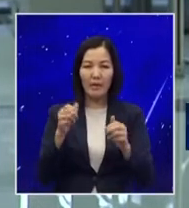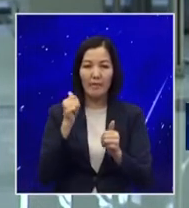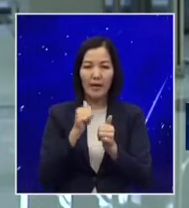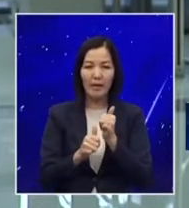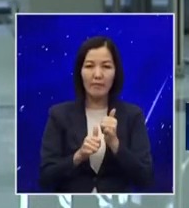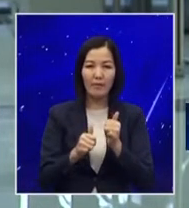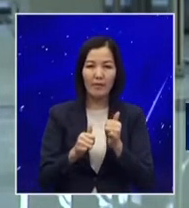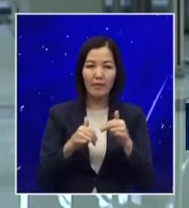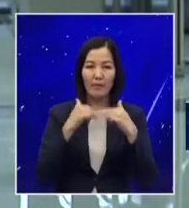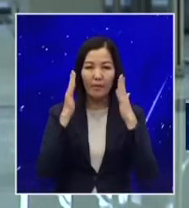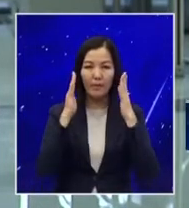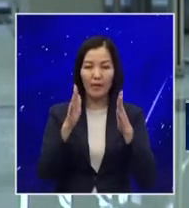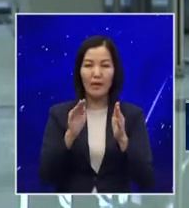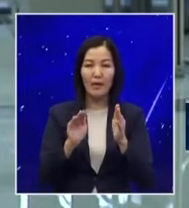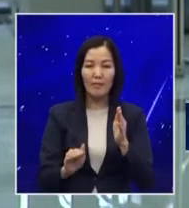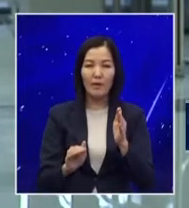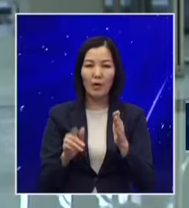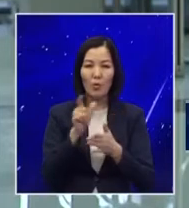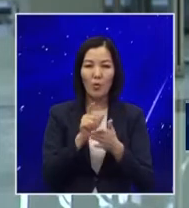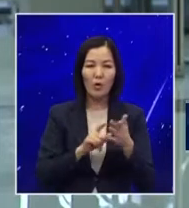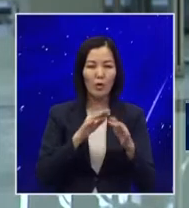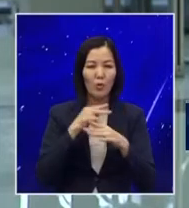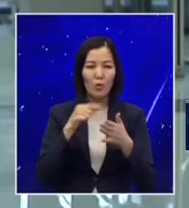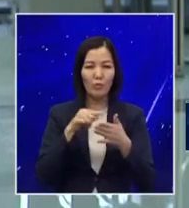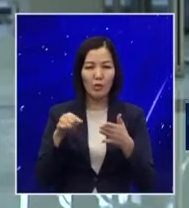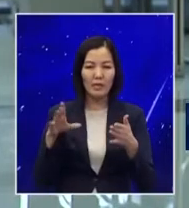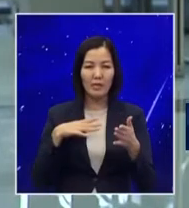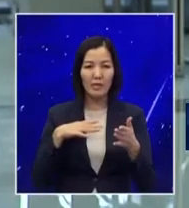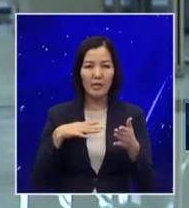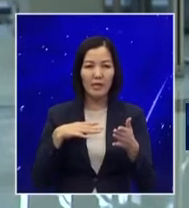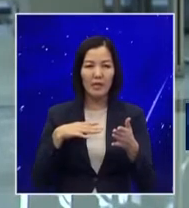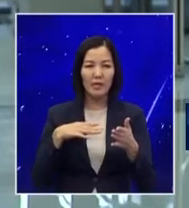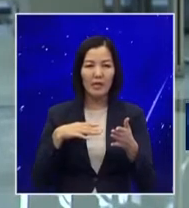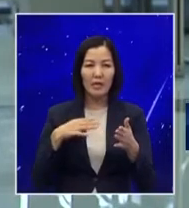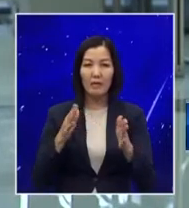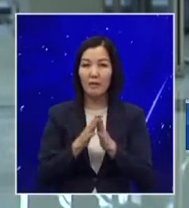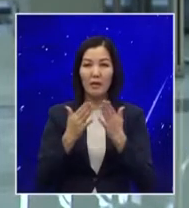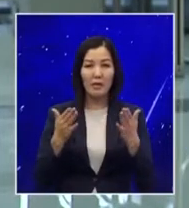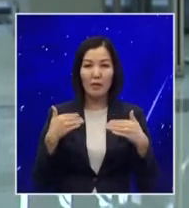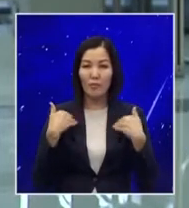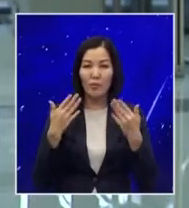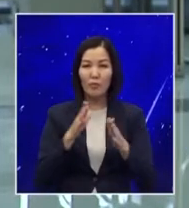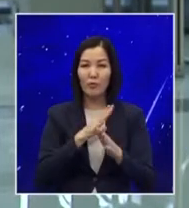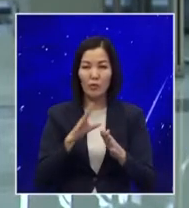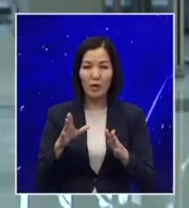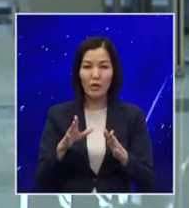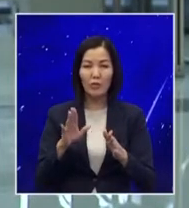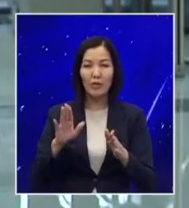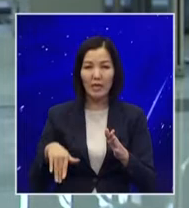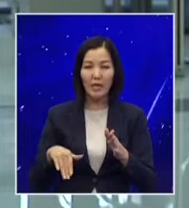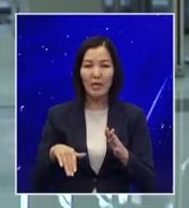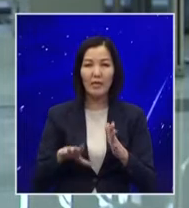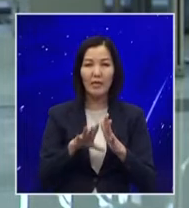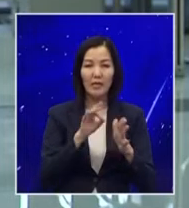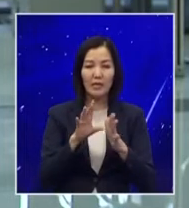жанрға кішкене басырған адам. Бала кезінде өлеңді көп жазды. Бірақ ол өлеңдерінің ешқайсысын жарыққа шығарған жоқ. Кейін ғана бірнеше өлеңдеріне мына